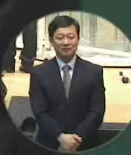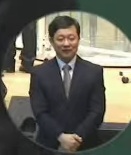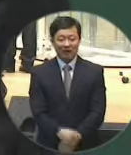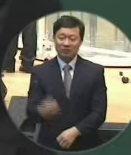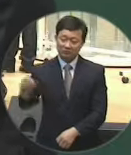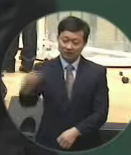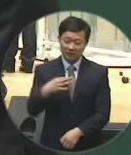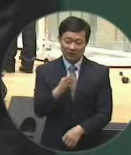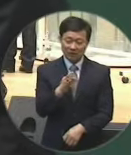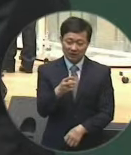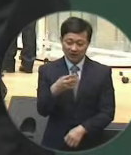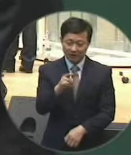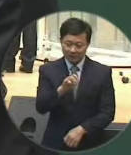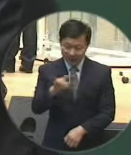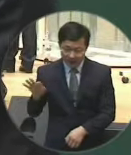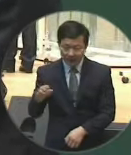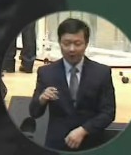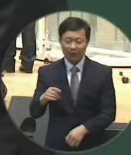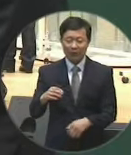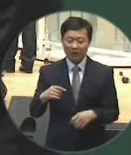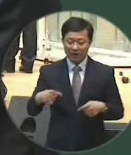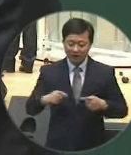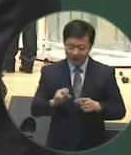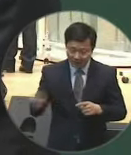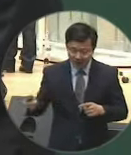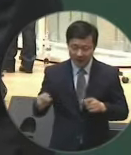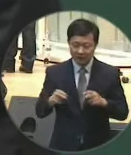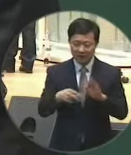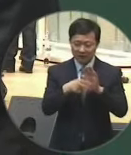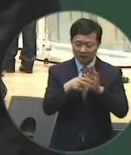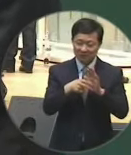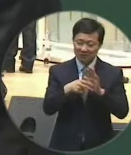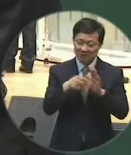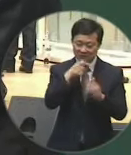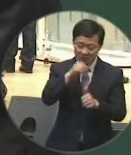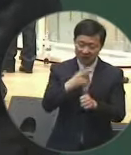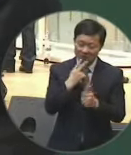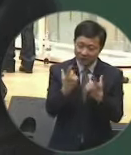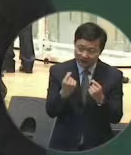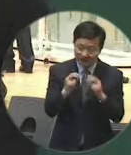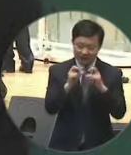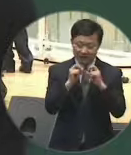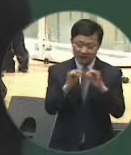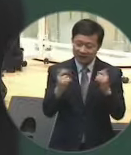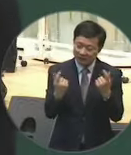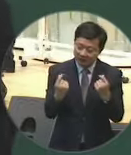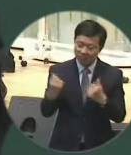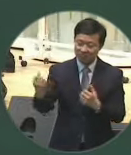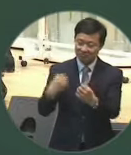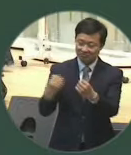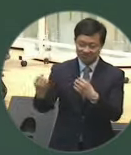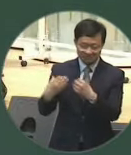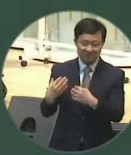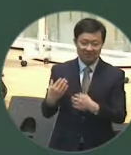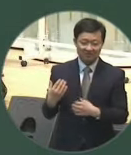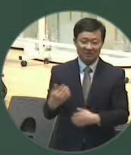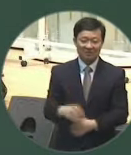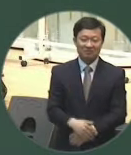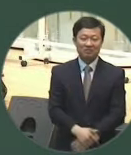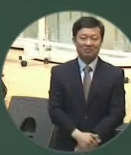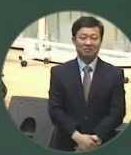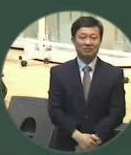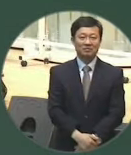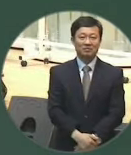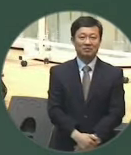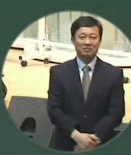예레미야 같답니다. 엘리야 같답니다. 세례요한 같답니다. 선지자 같답니다. Oh, they say that you are like Elijah or Jeremiah or that you are one